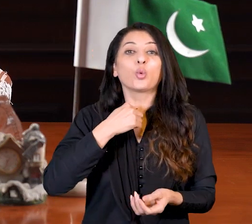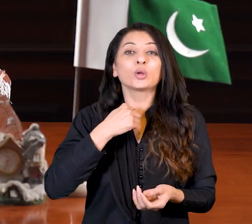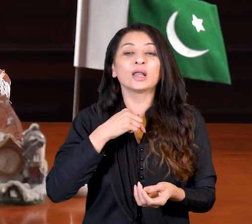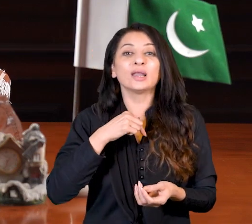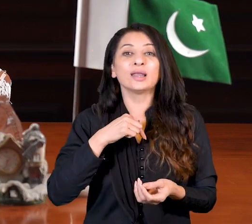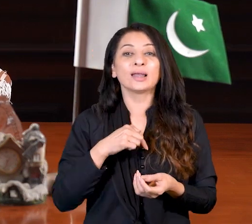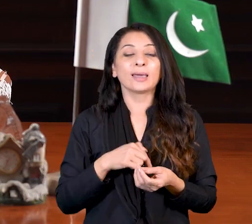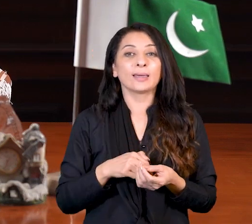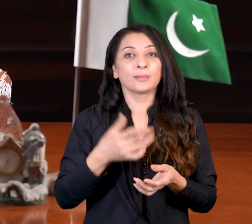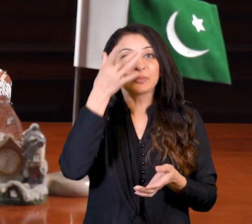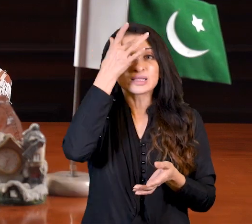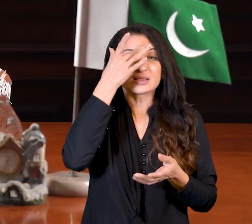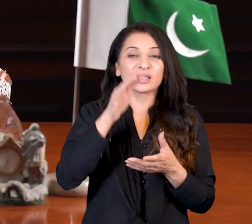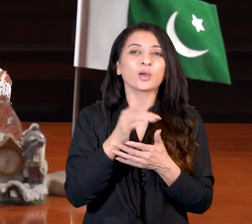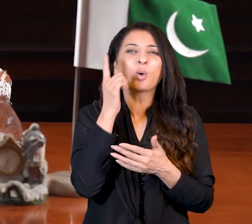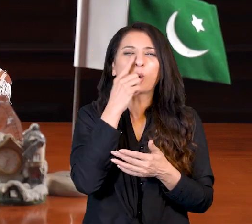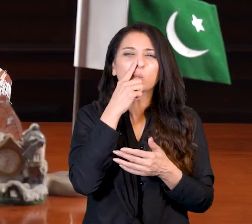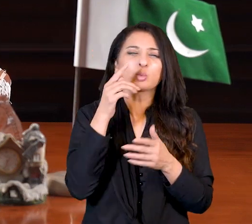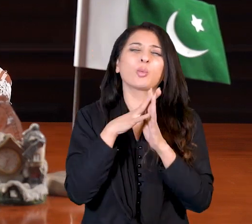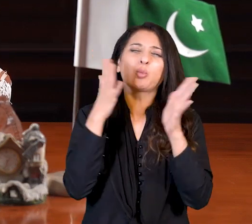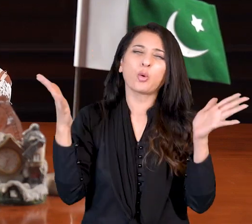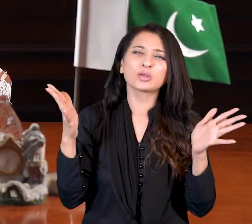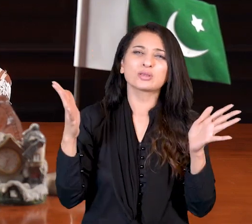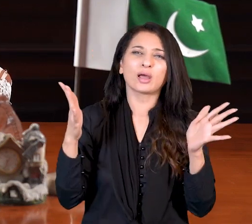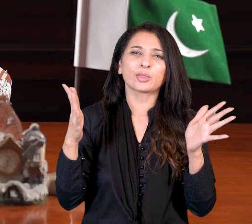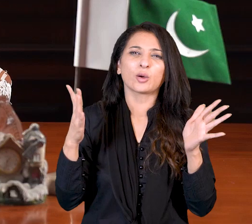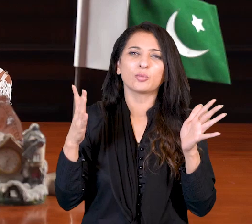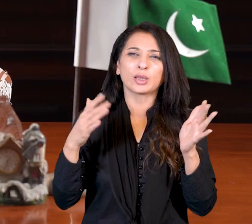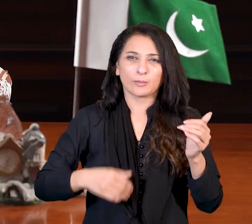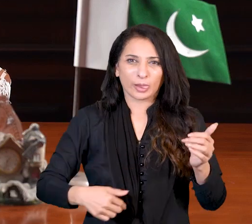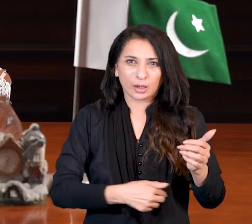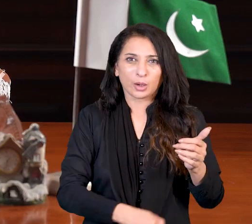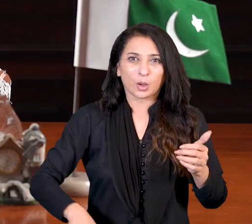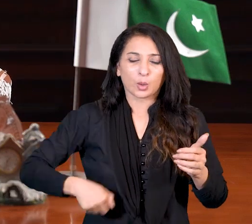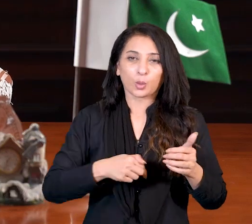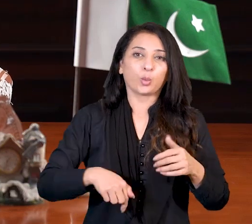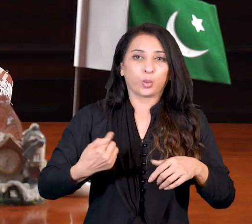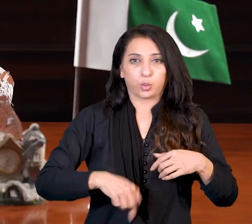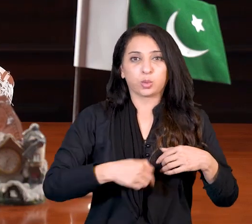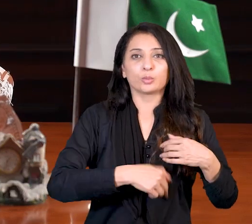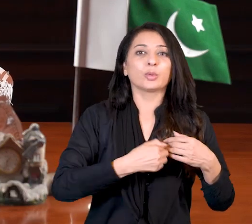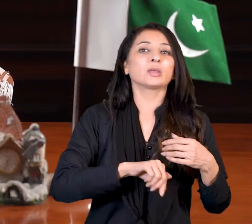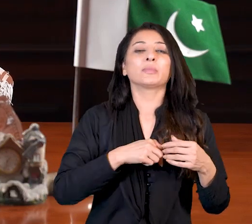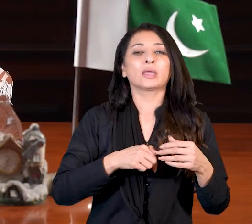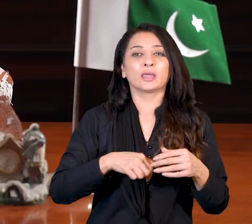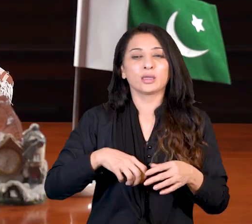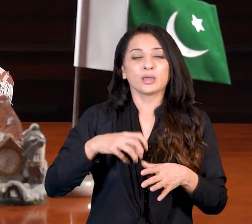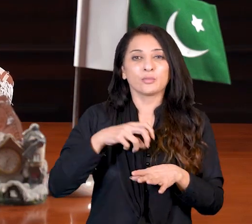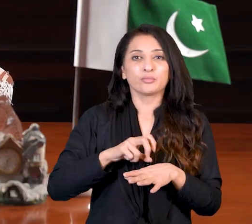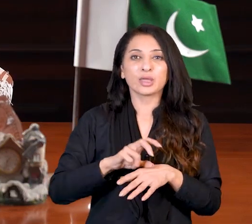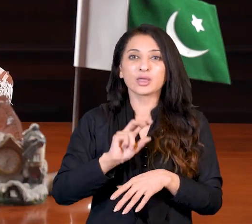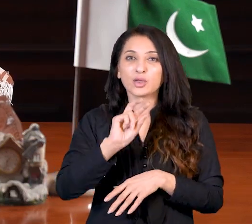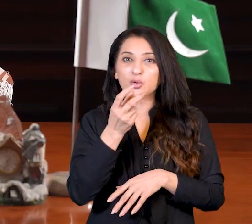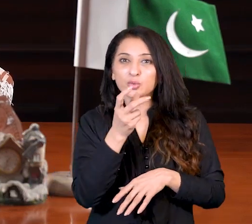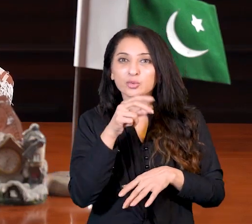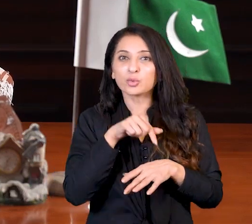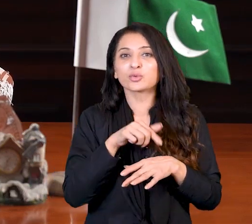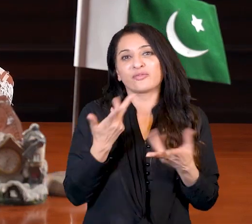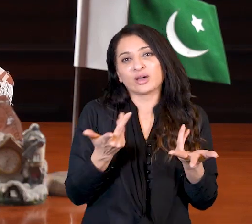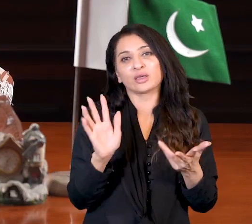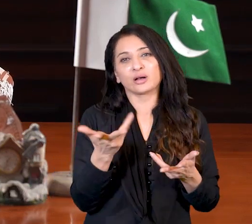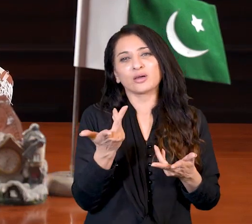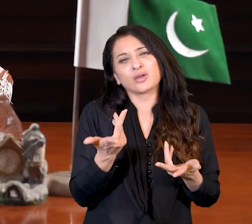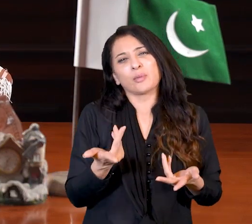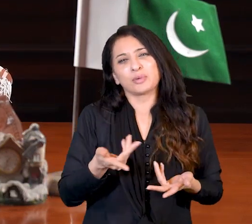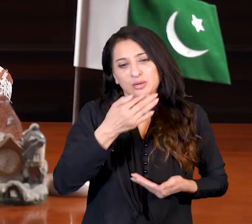पॉलीसिस्टिक ओवेरियन सिंड्रोम, या फिर व्हेन अ फीमेल गिव्स बर्थ, बच्चा पैदा होने के बाद उनका हेयर लॉस होता है, जिसको पोस्टपार्टम